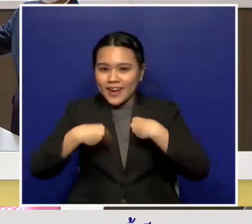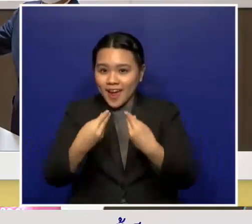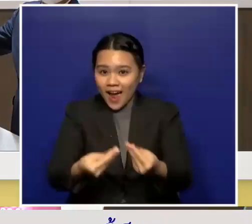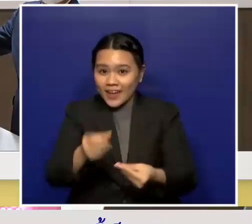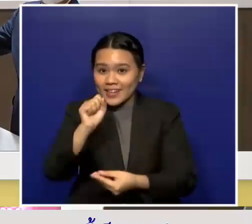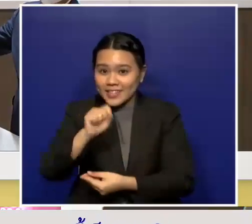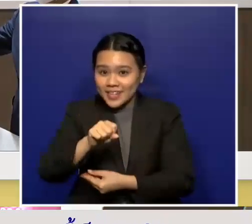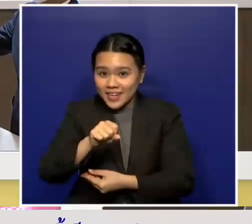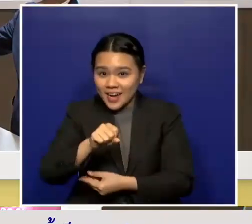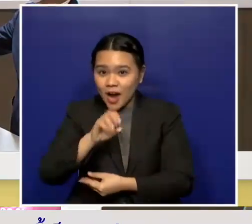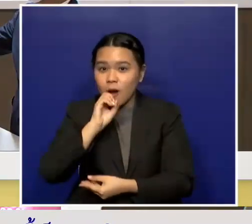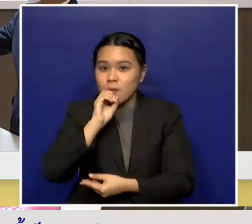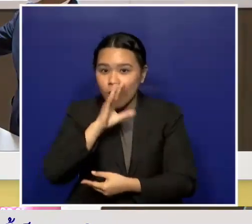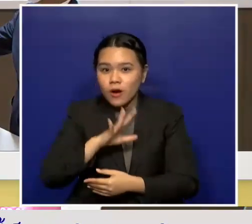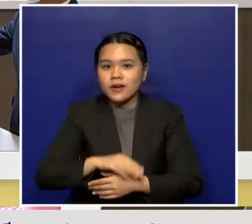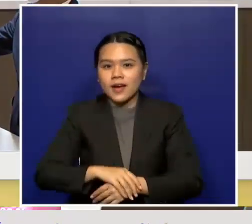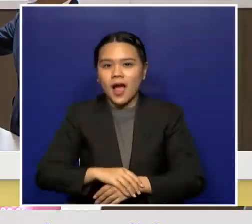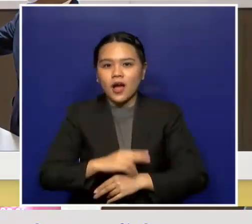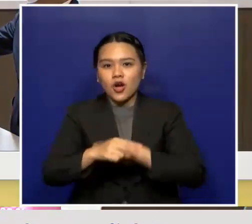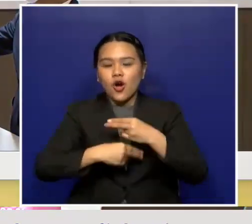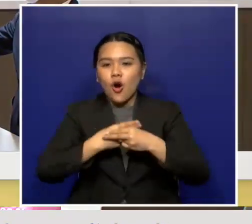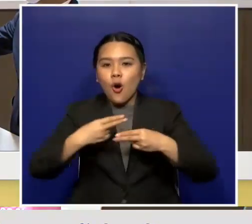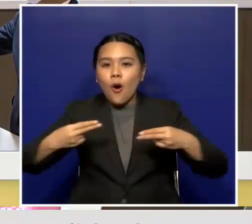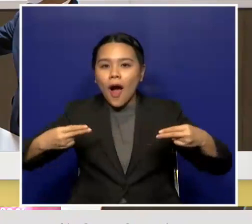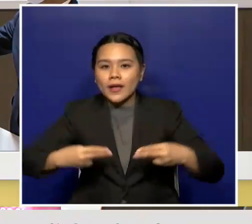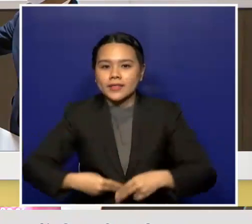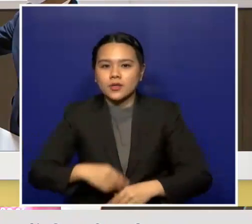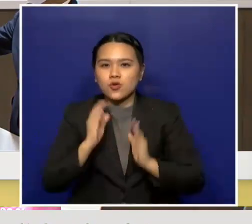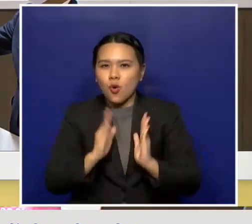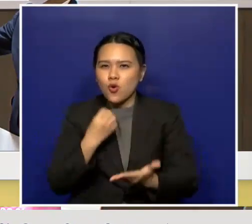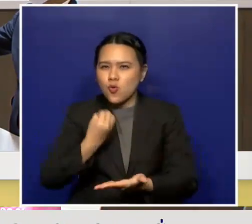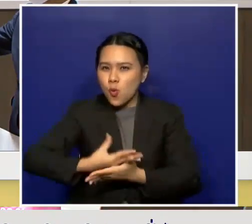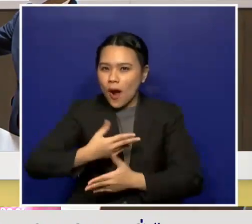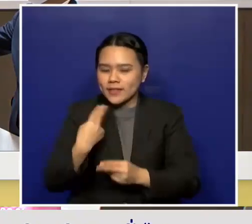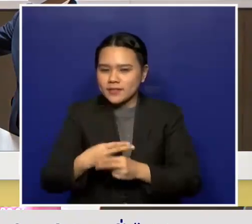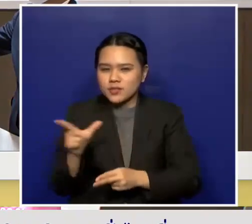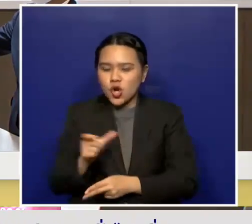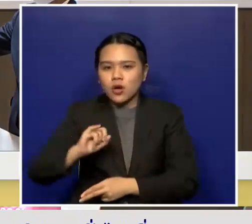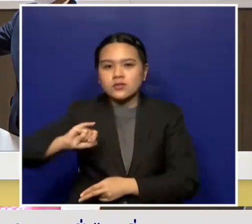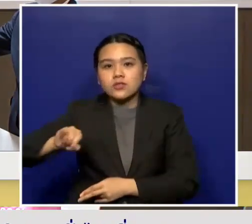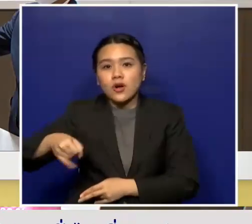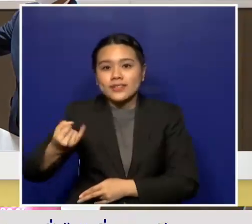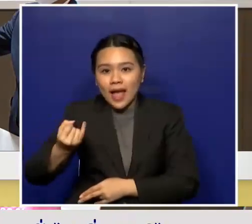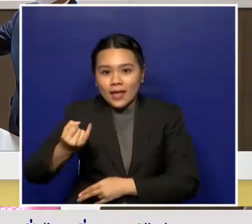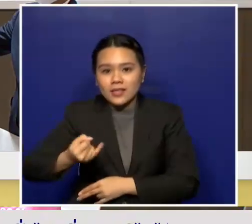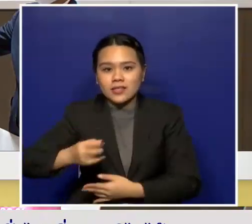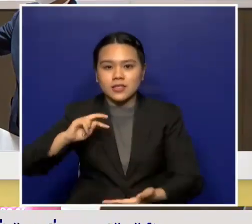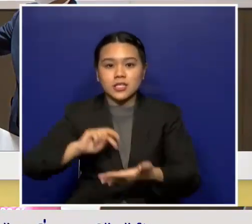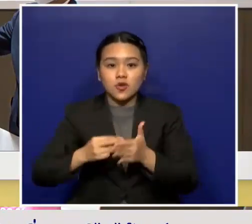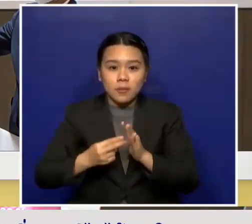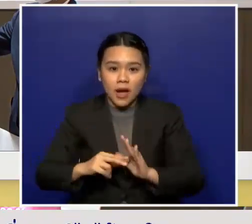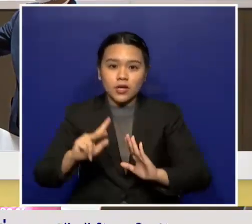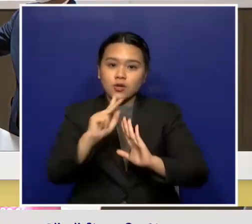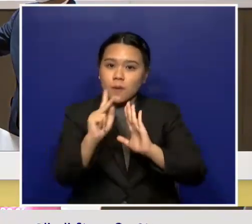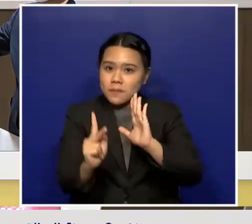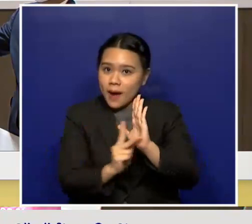ากเจ้าสัวจอจานเครื่องหาดหรูกว่า500ล้านเป็นเพราะว่าไปยืดอายุยืดข้อกฎหมายเรื่